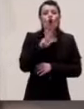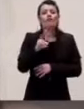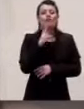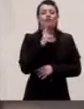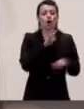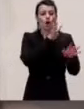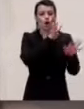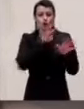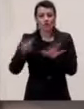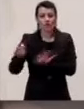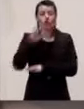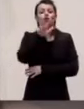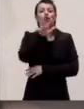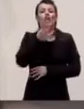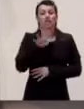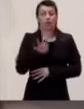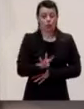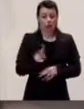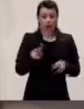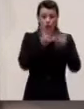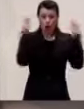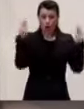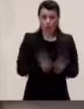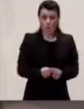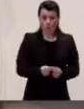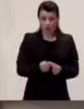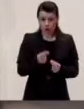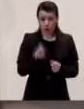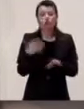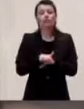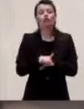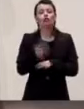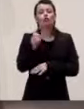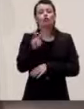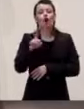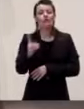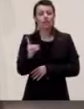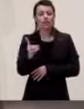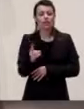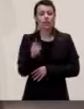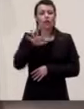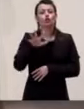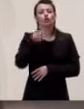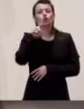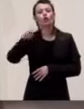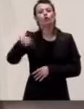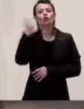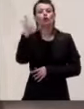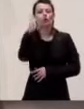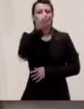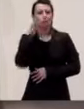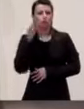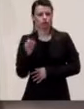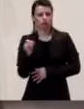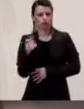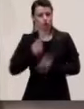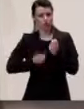934, totale deceduti Covid con sintomi 51,3%, il tasso di mortalità